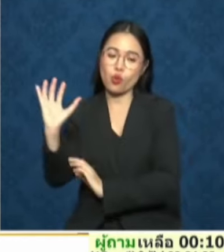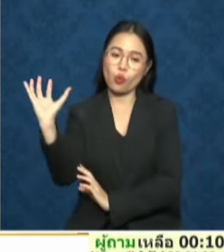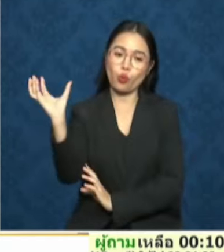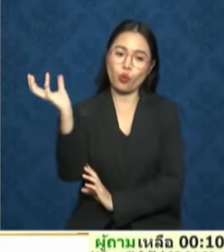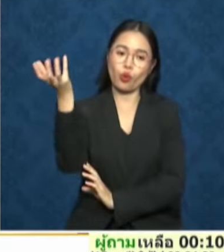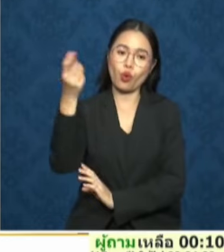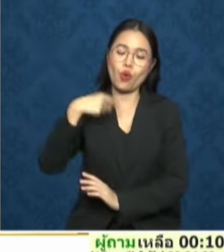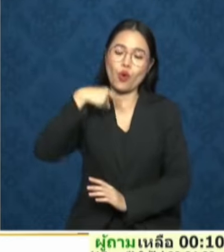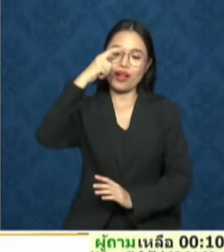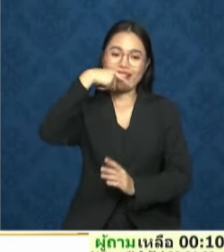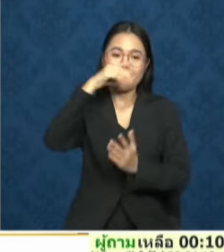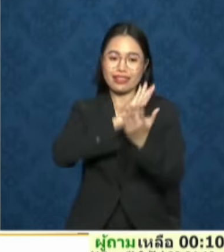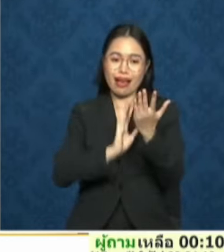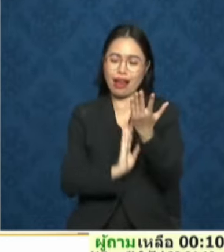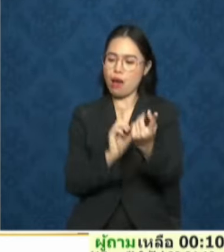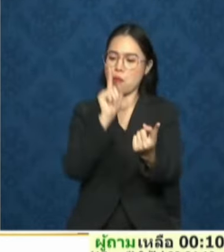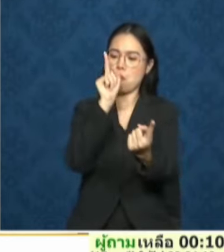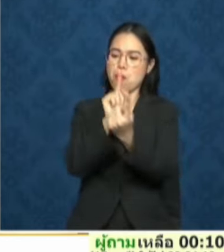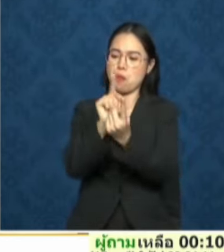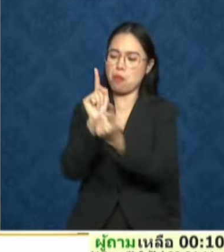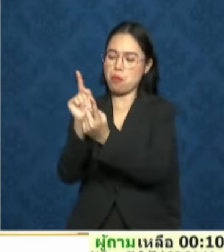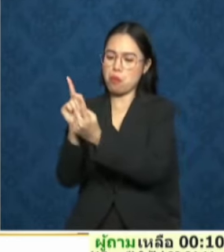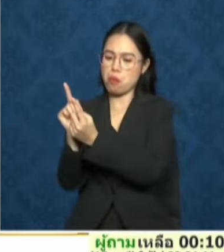บ